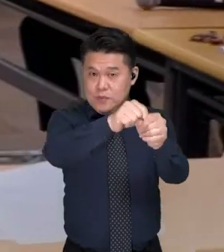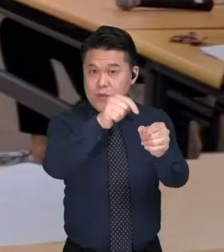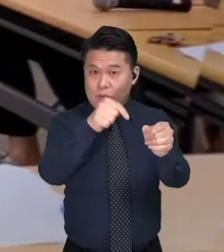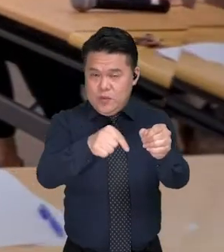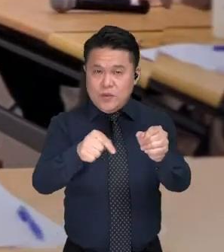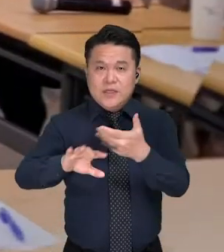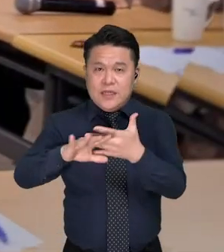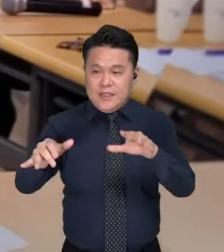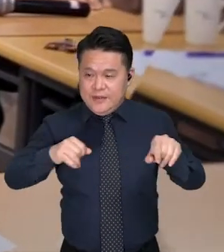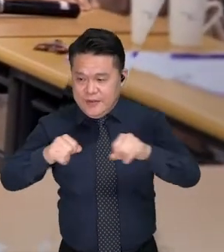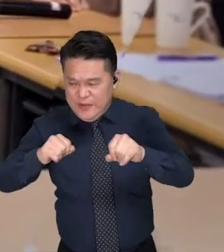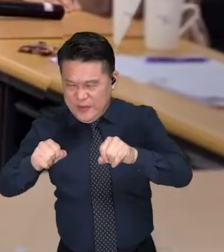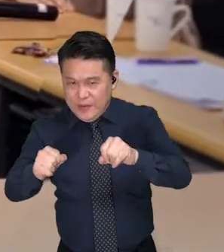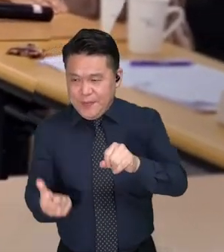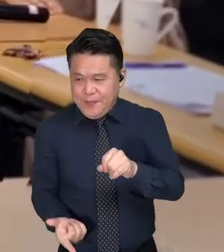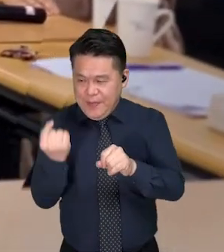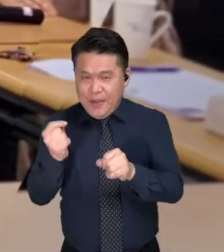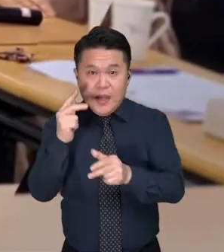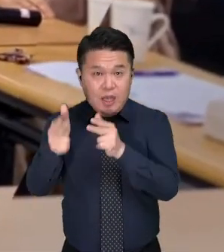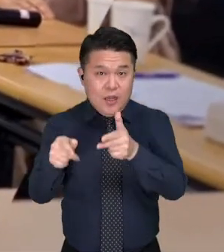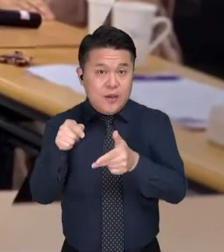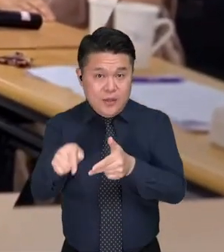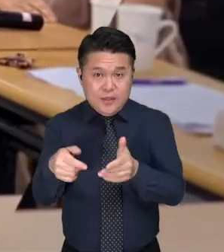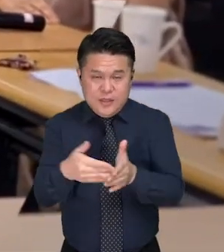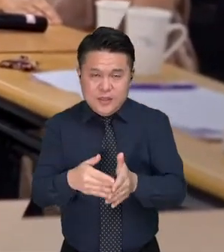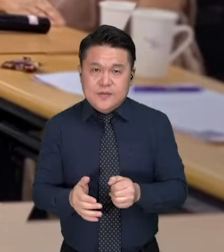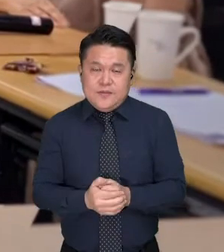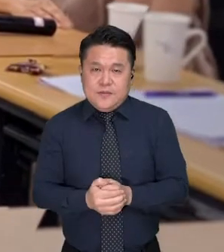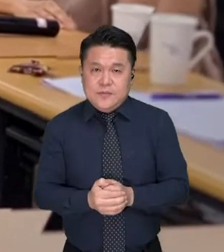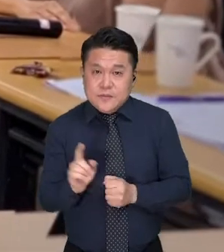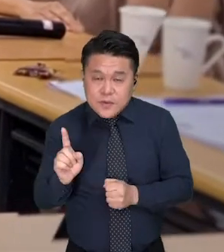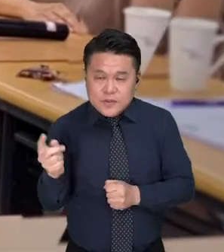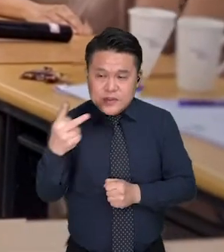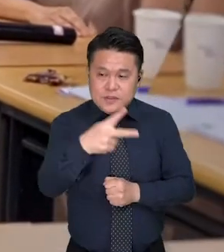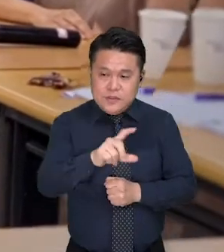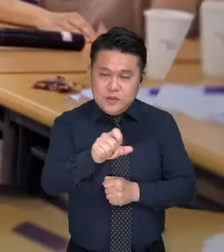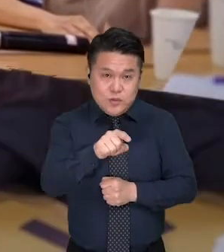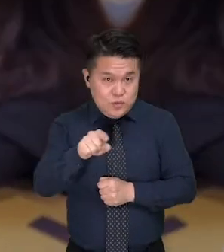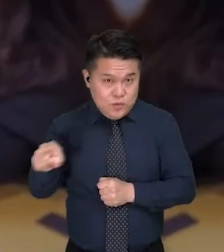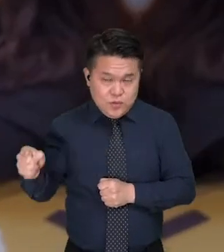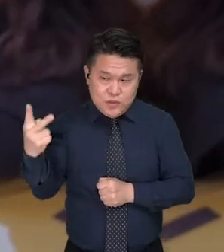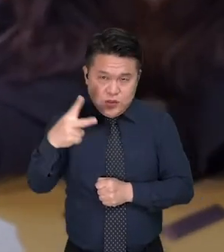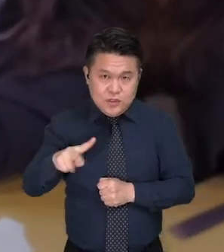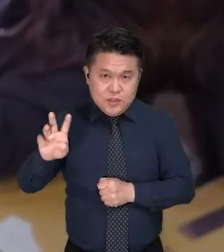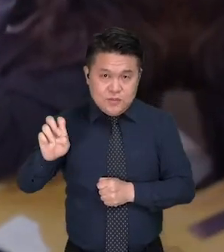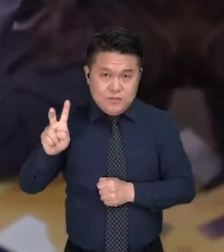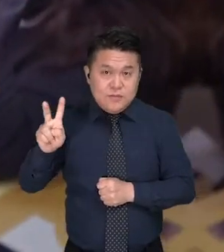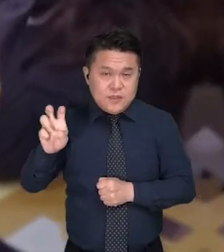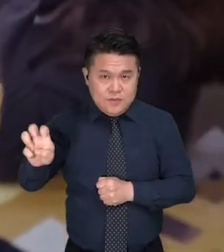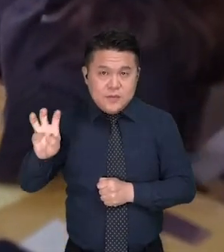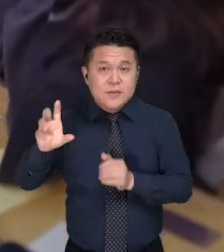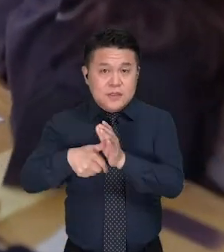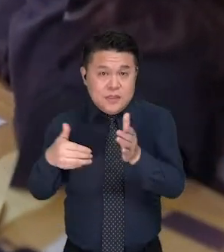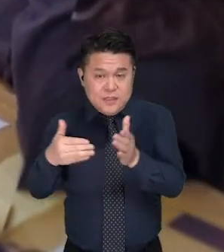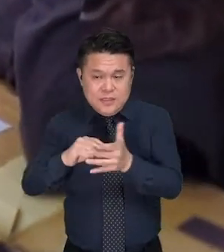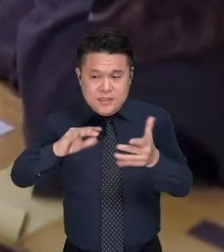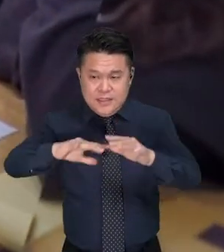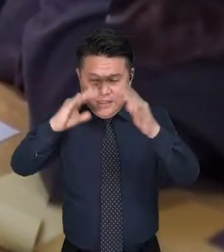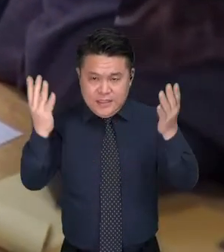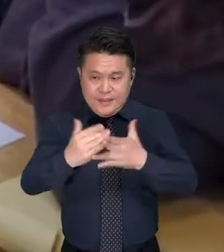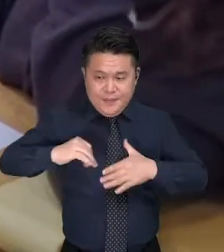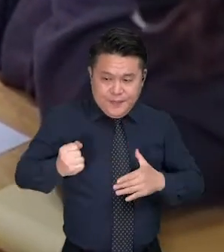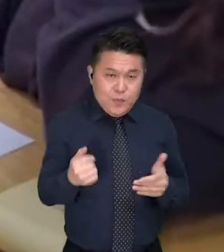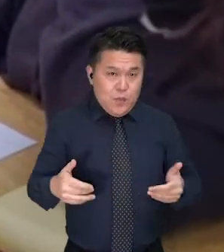목표의 국제 이행 촉진 사업을 진행하였습니다. SDGs는 2015년부터 2030년까지 전